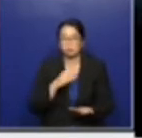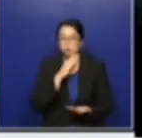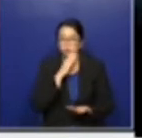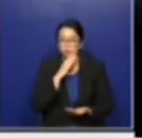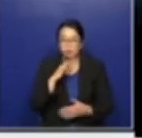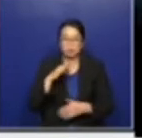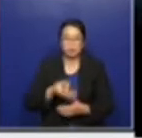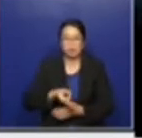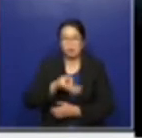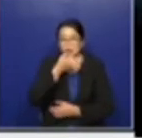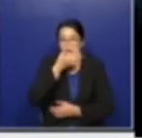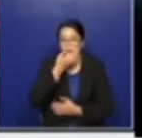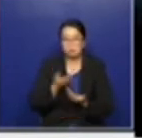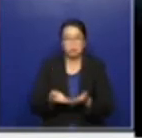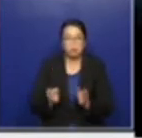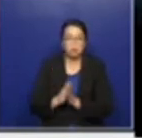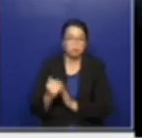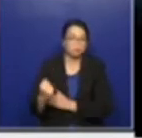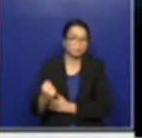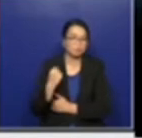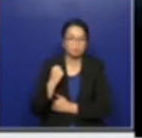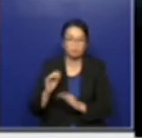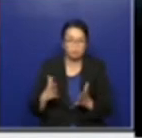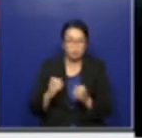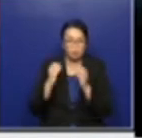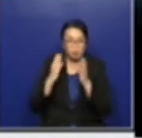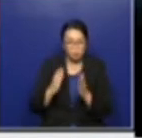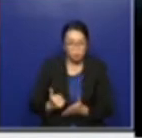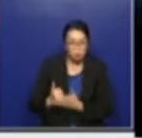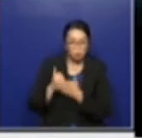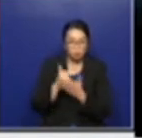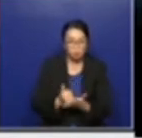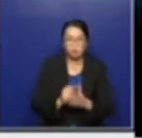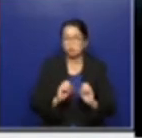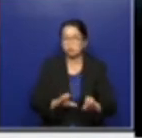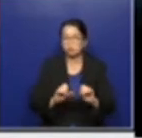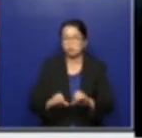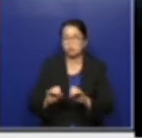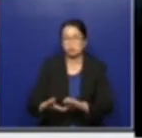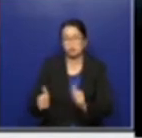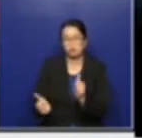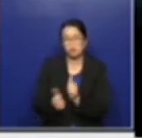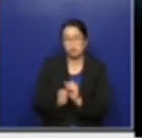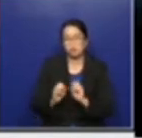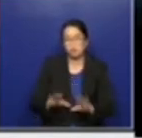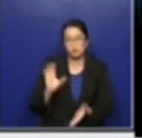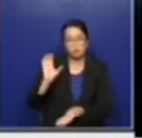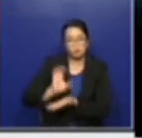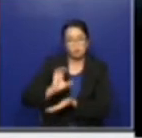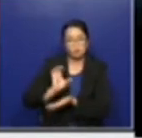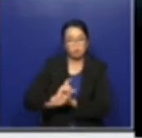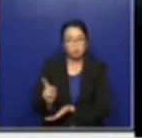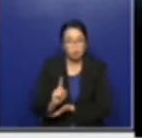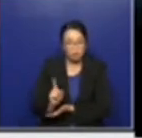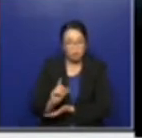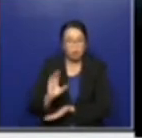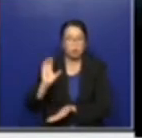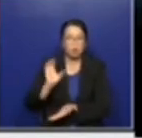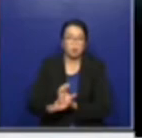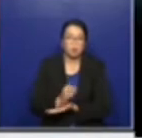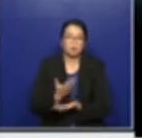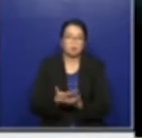นเนี่ยความรู้สึกของคุณครูที่มาช่วยสอนนั้นเนี่ยผมถือว่าเราใช้งบจากไหนครับงบจากบ้านพัส